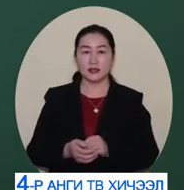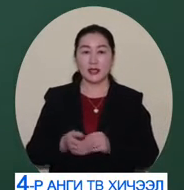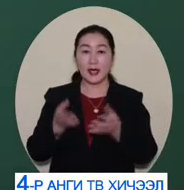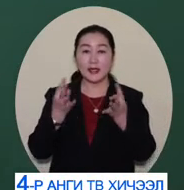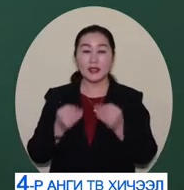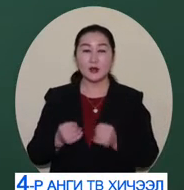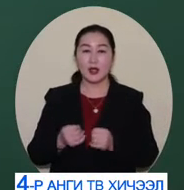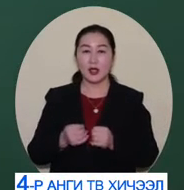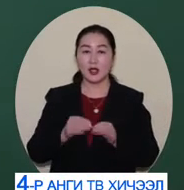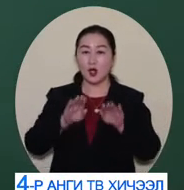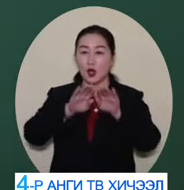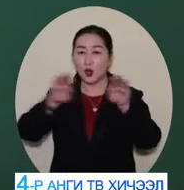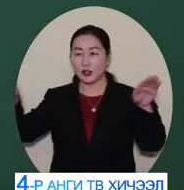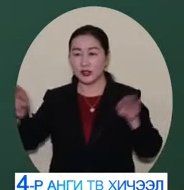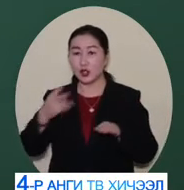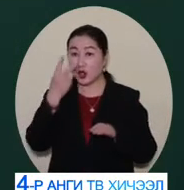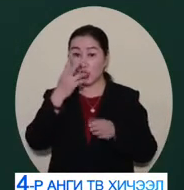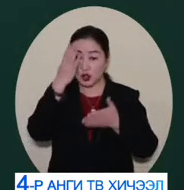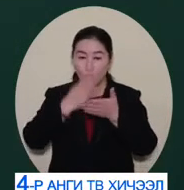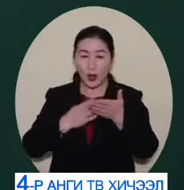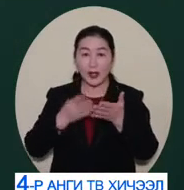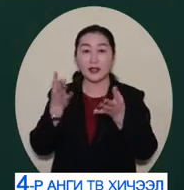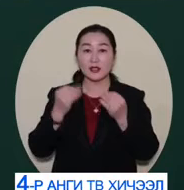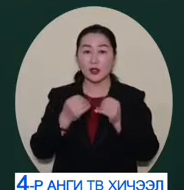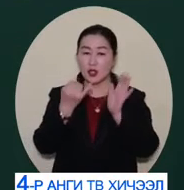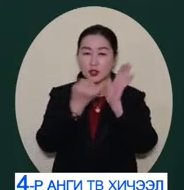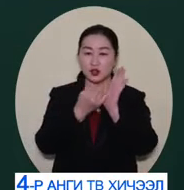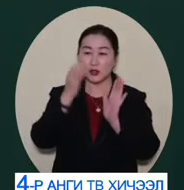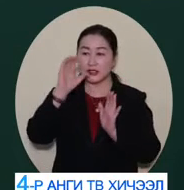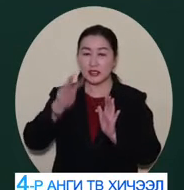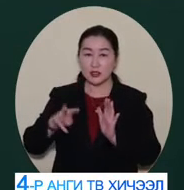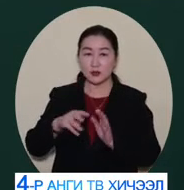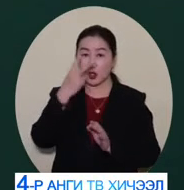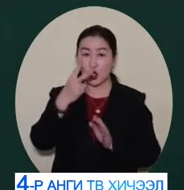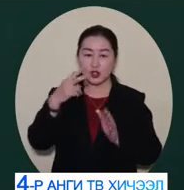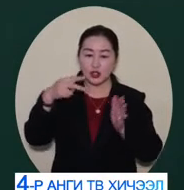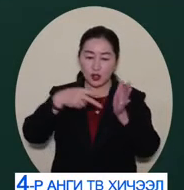вэ? Уртыг 2 тувахаар 6 см-ийг 2 тувахлаар